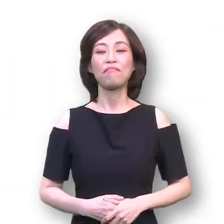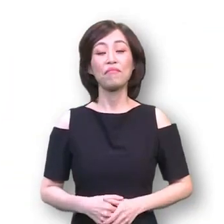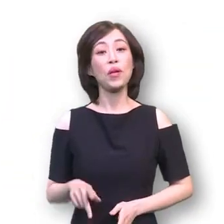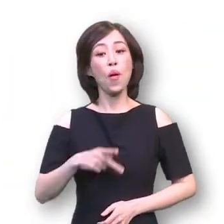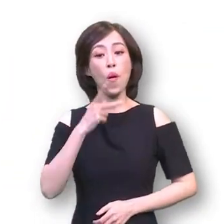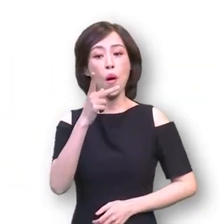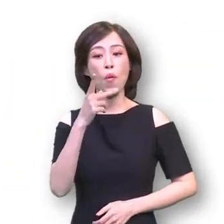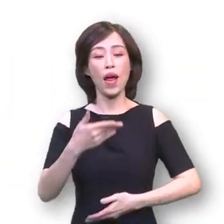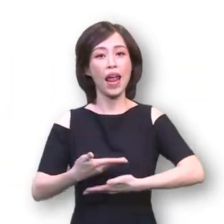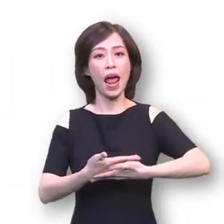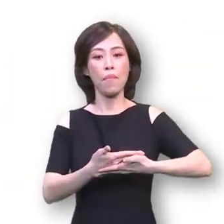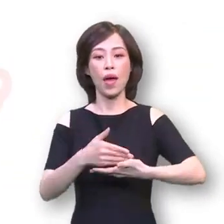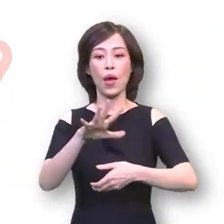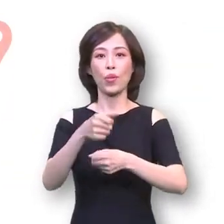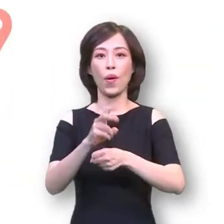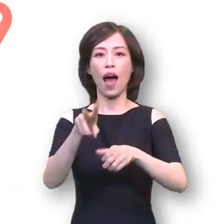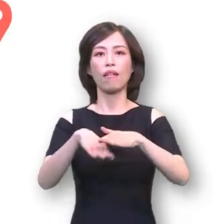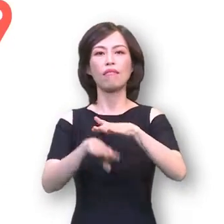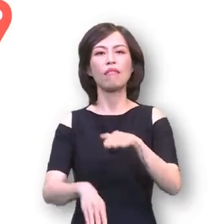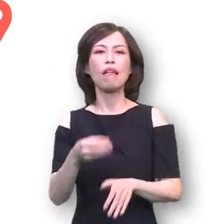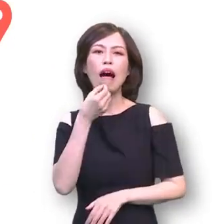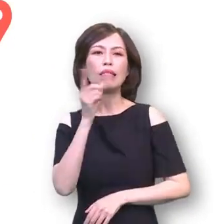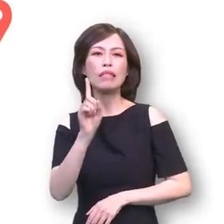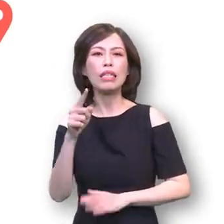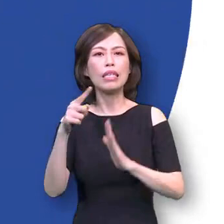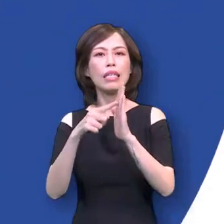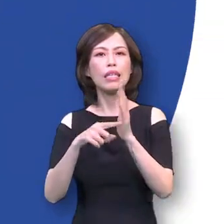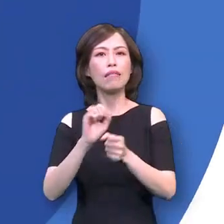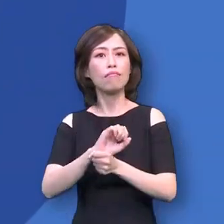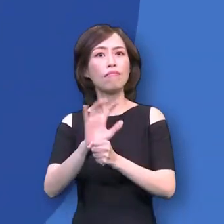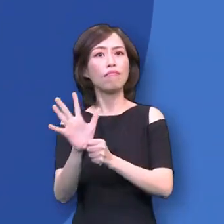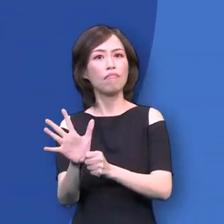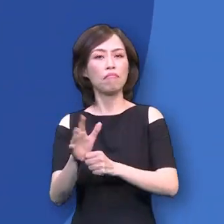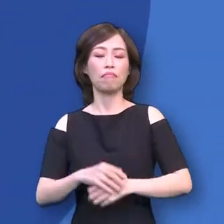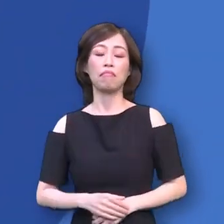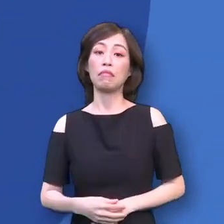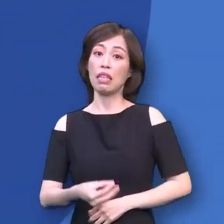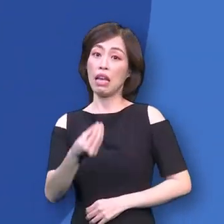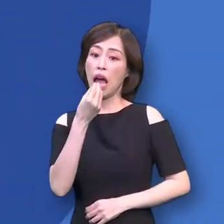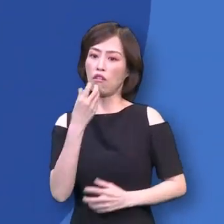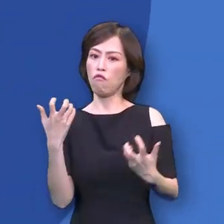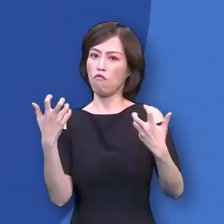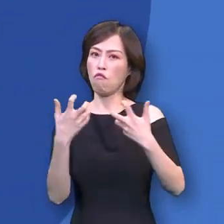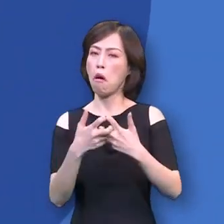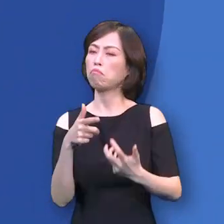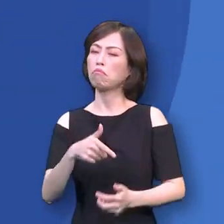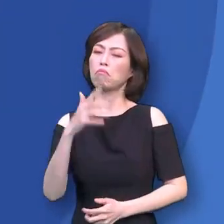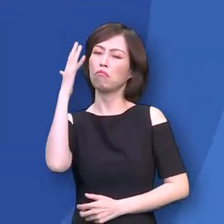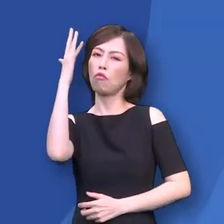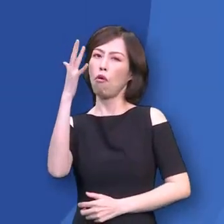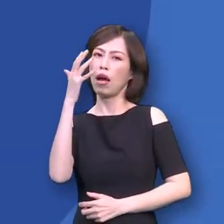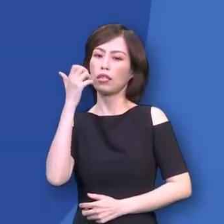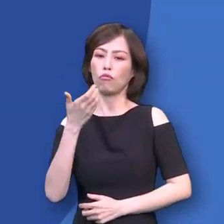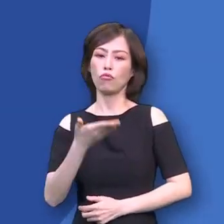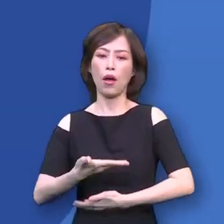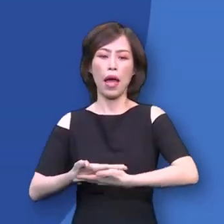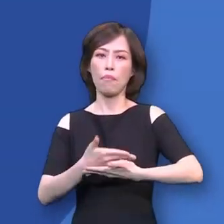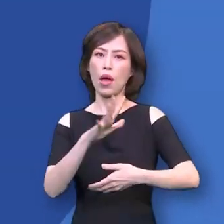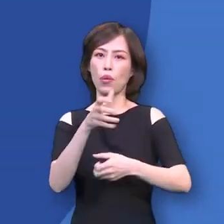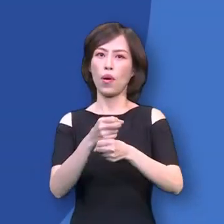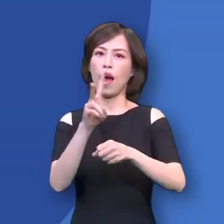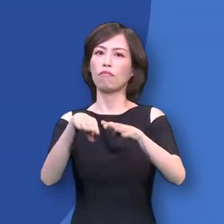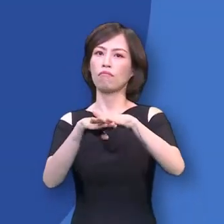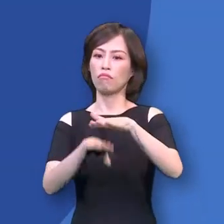lời khuyên dinh dưỡng cho trẻ dưới 2 tuổi trong mùa dịch COVID-19. Chế độ dinh dưỡng phù hợp đóng vai trò rất quan trọng đối với trẻ dưới 2